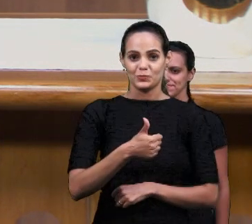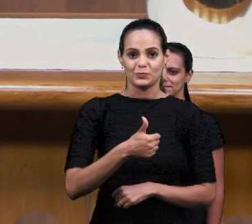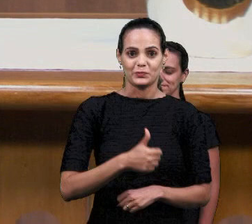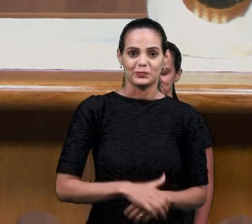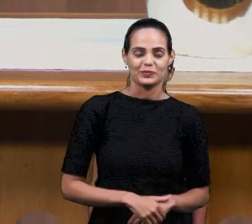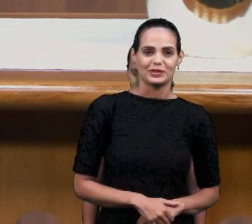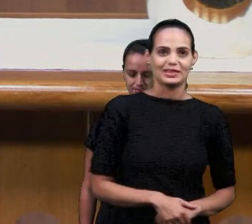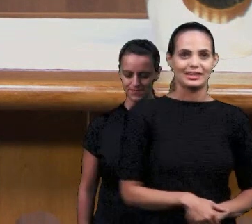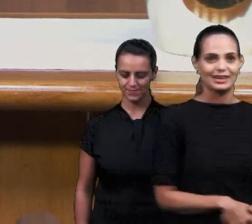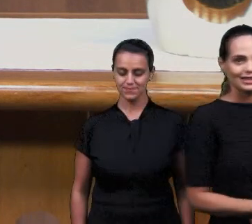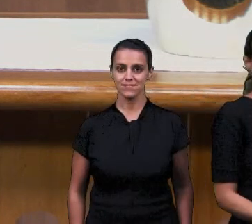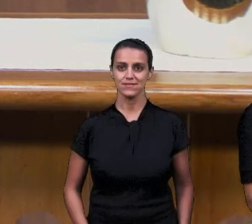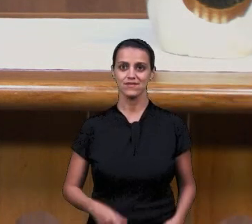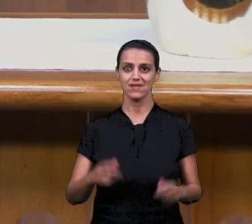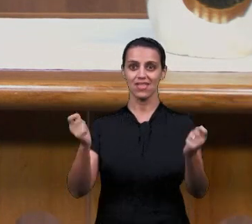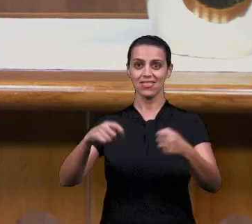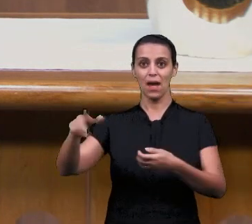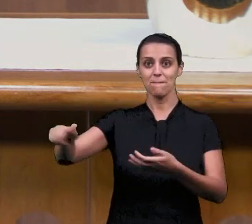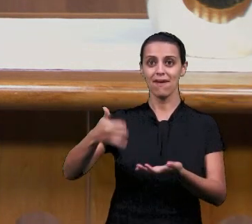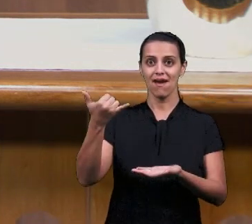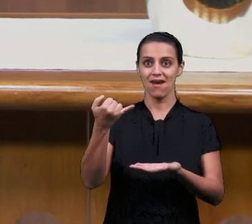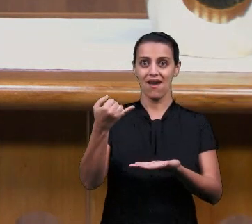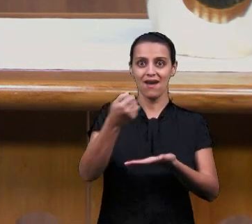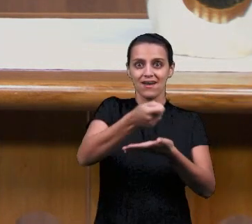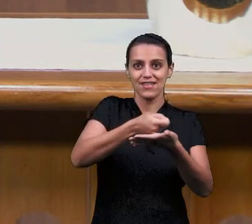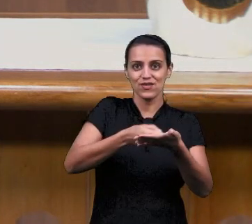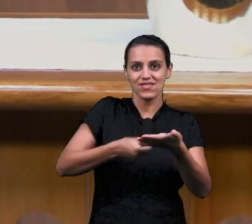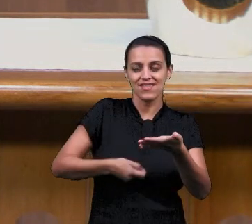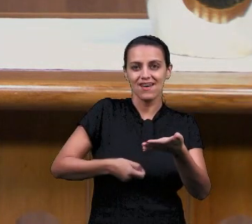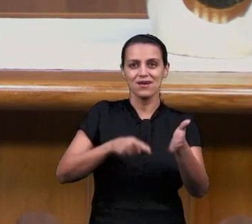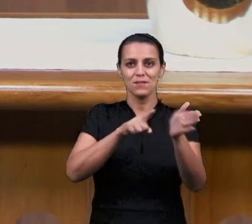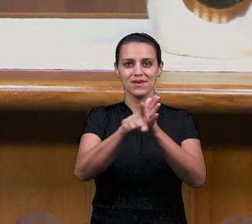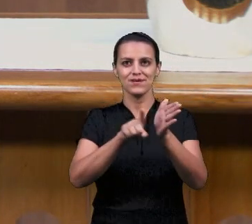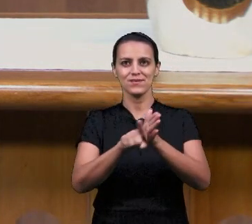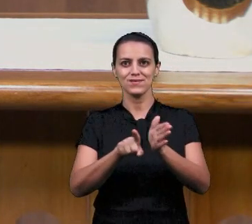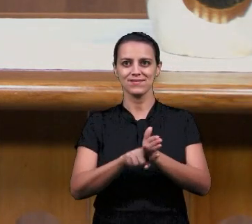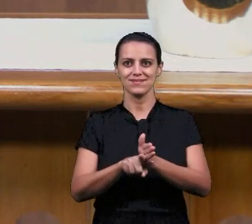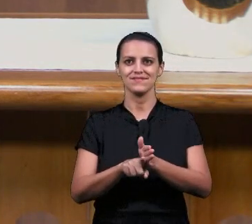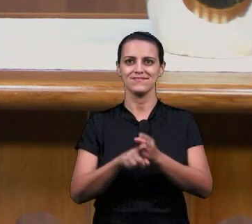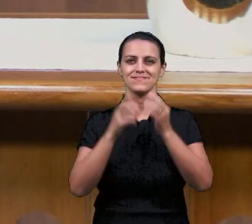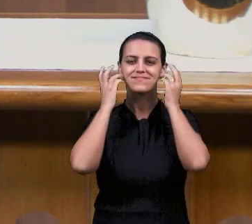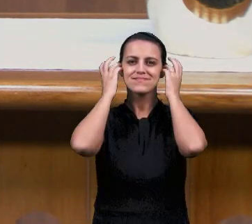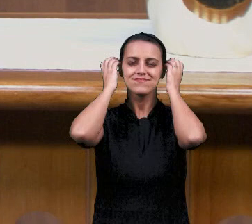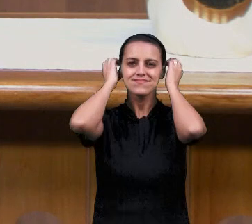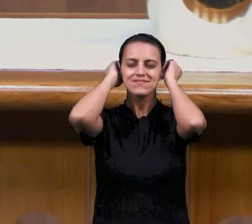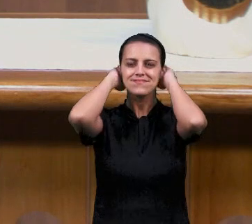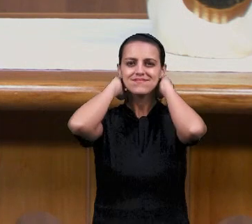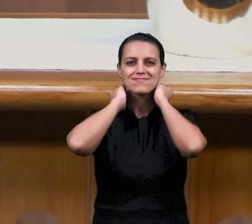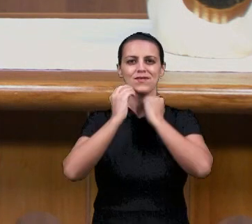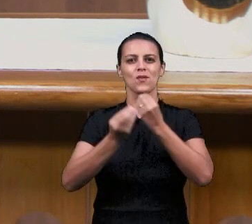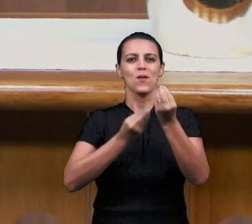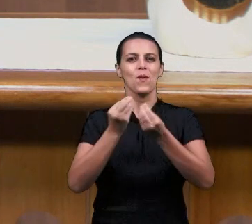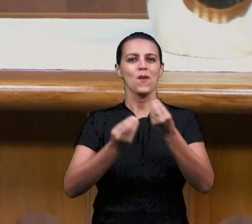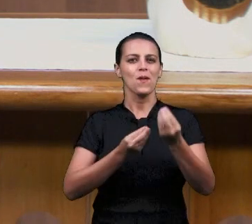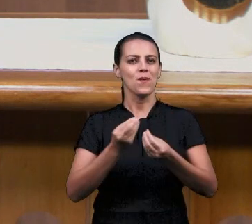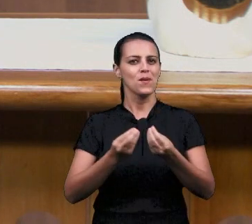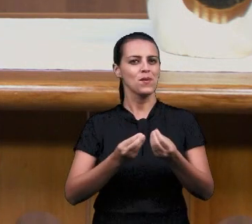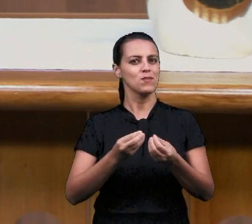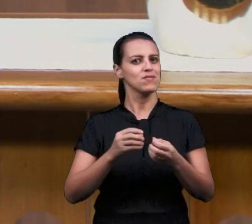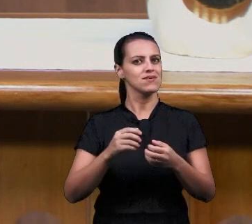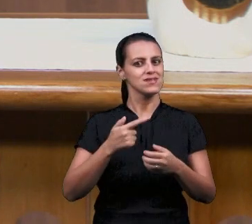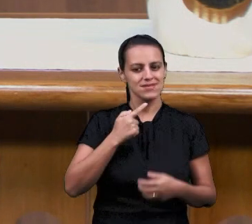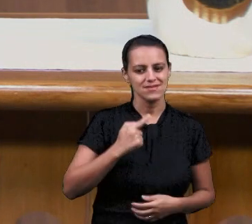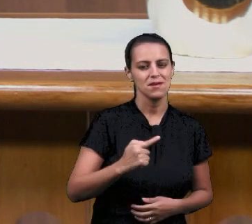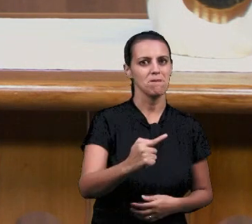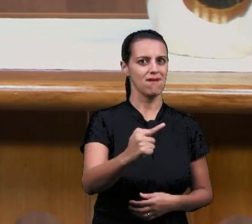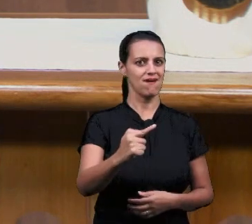questions. Vous devez prendre note, ou prendre connaissance de ces questions afin de les travailler pendant la semaine.